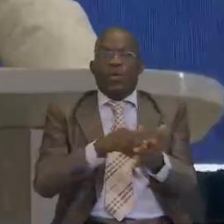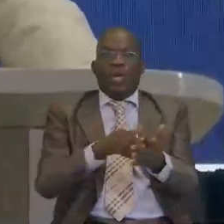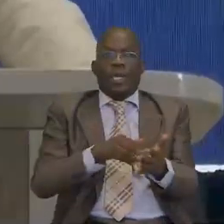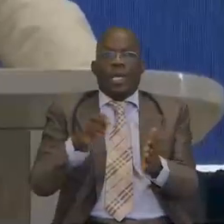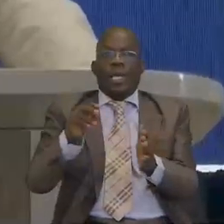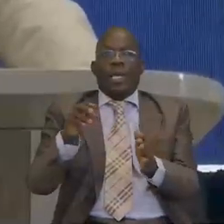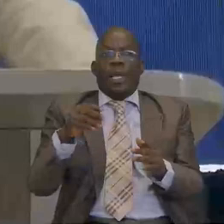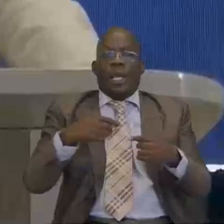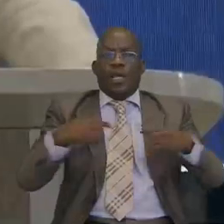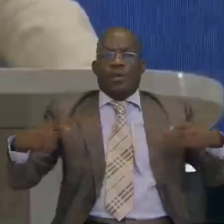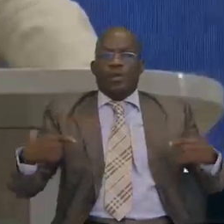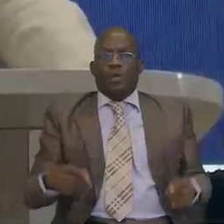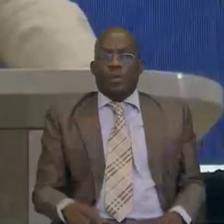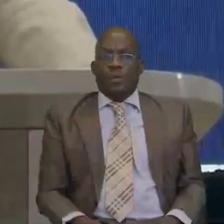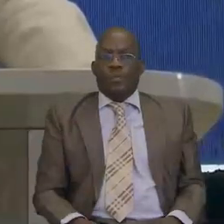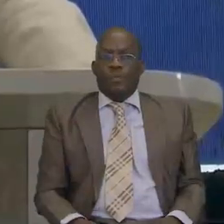devant un ennemi qui tremble?